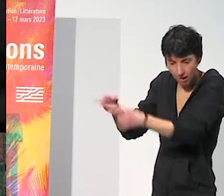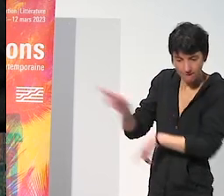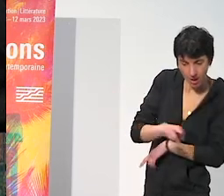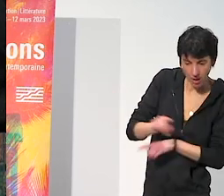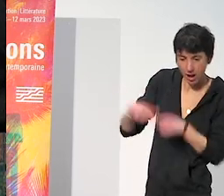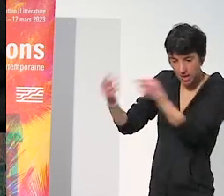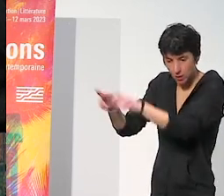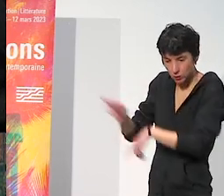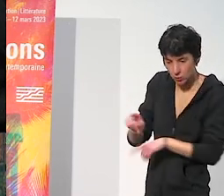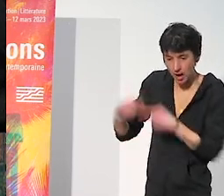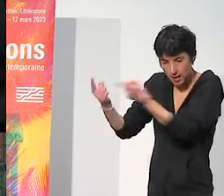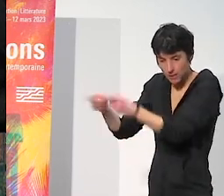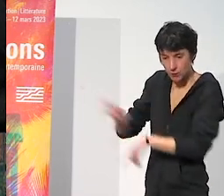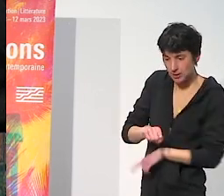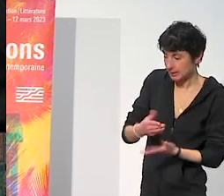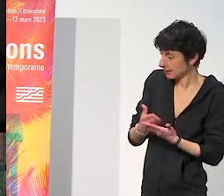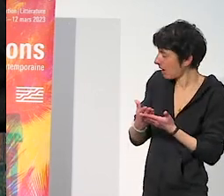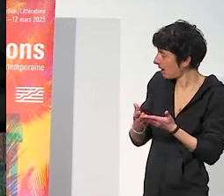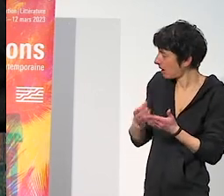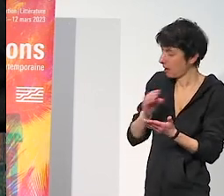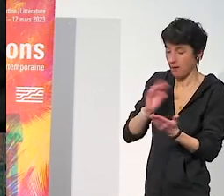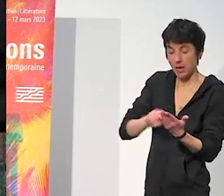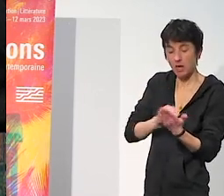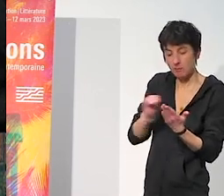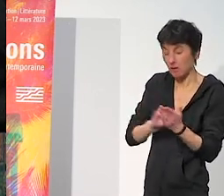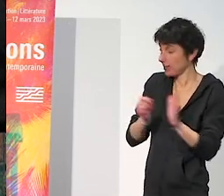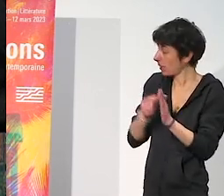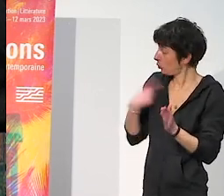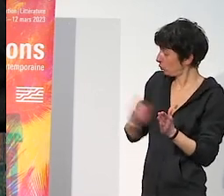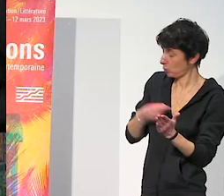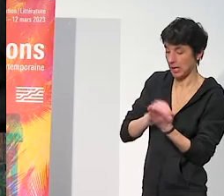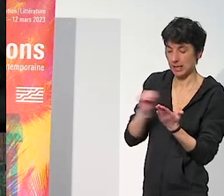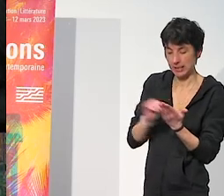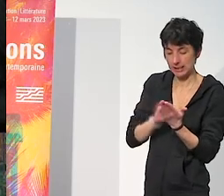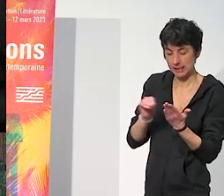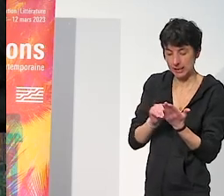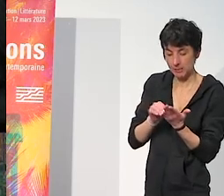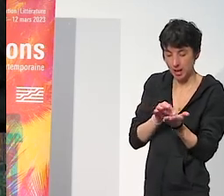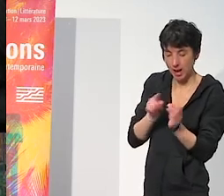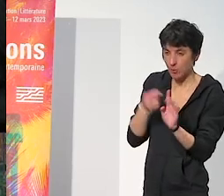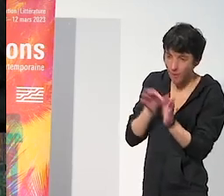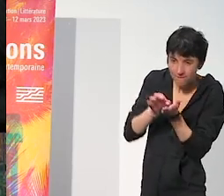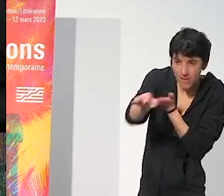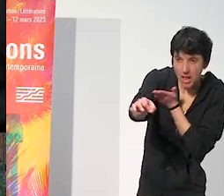part. Donc, oui, on relâche quand on écrit, mais quand même, il faut qu'il reste ce fil.